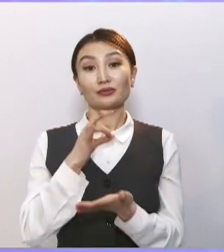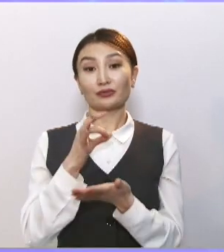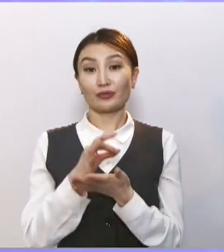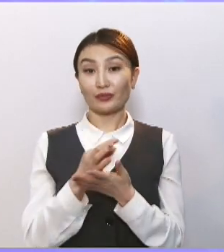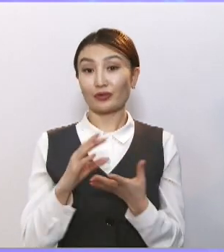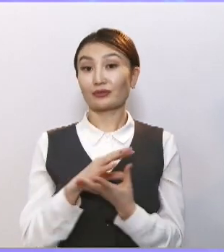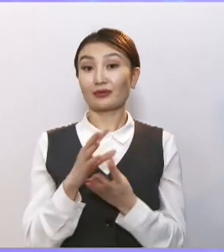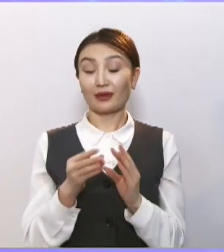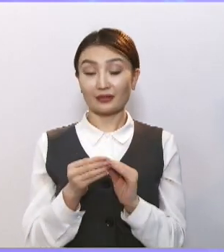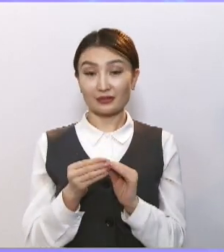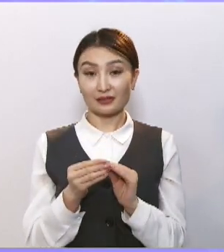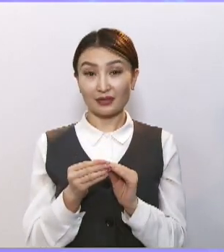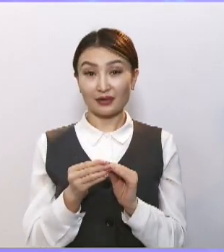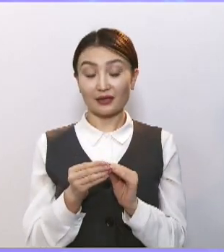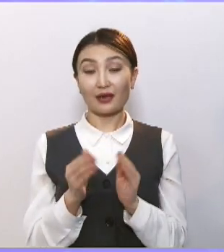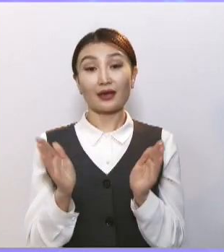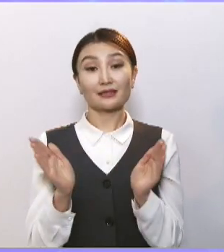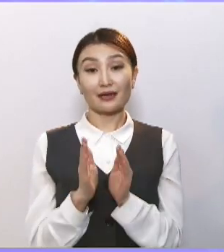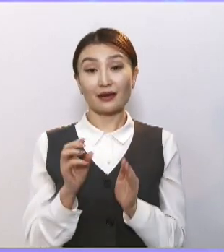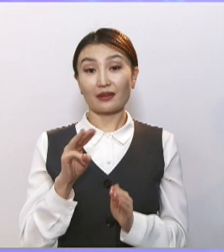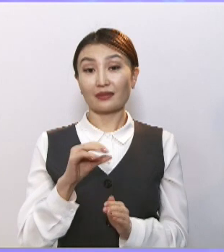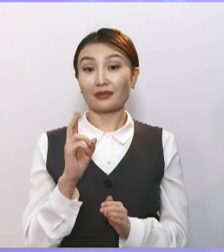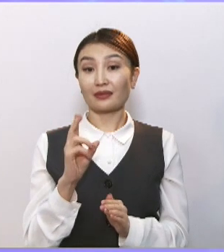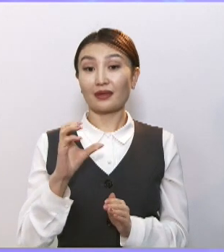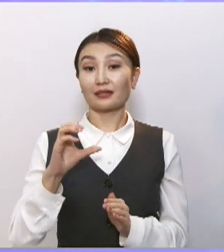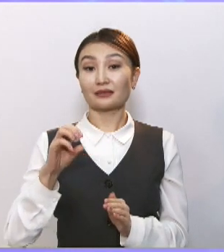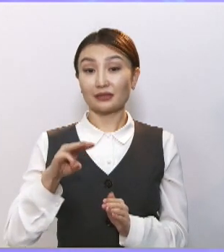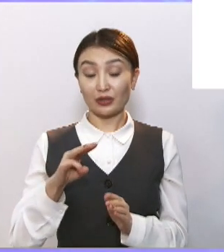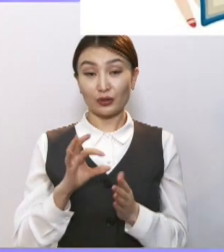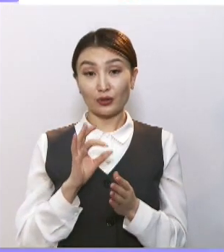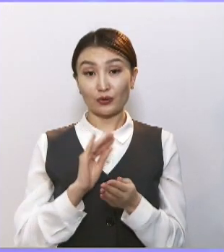Жооптордун негизинде чакан текст түзөсүңөр.